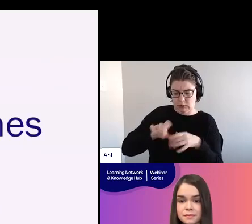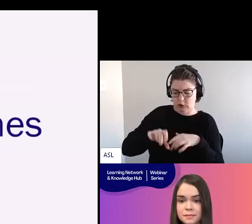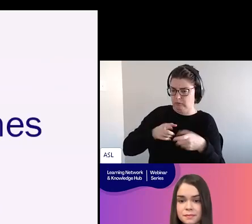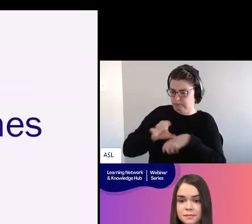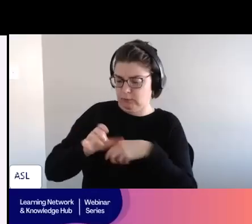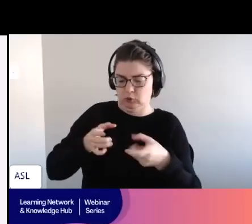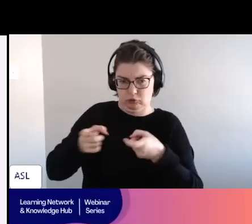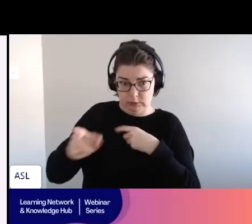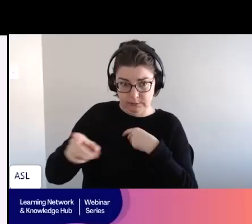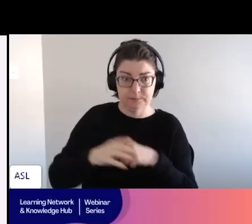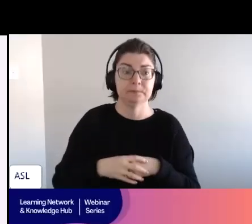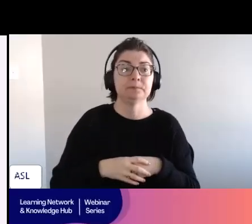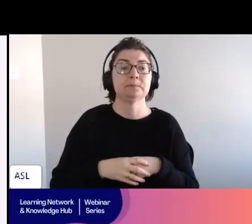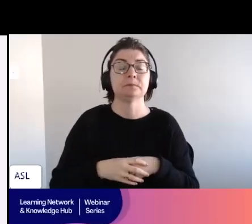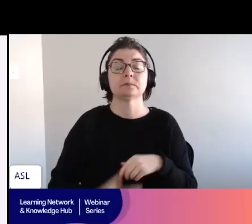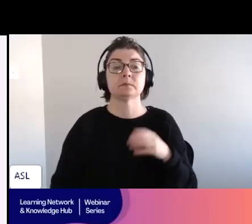diapo